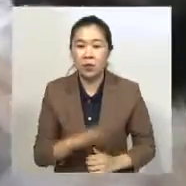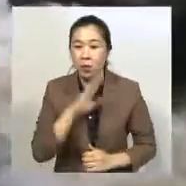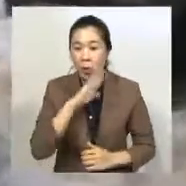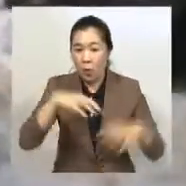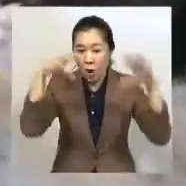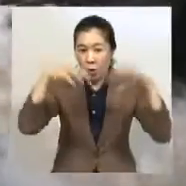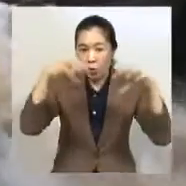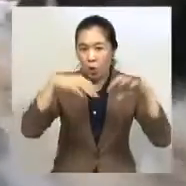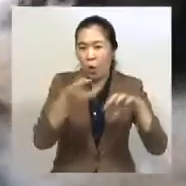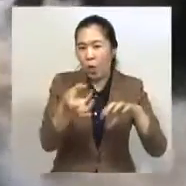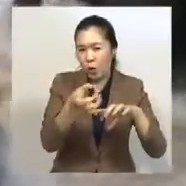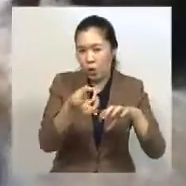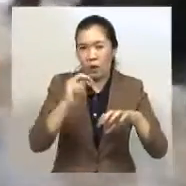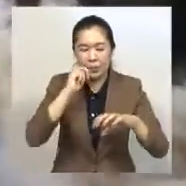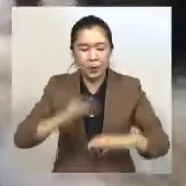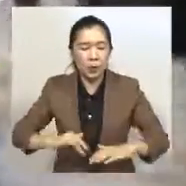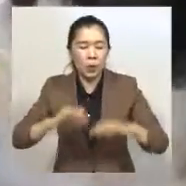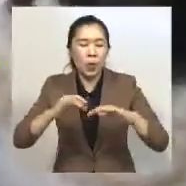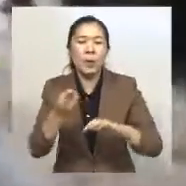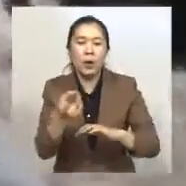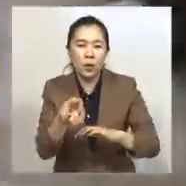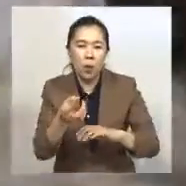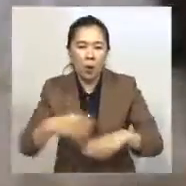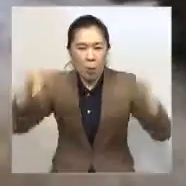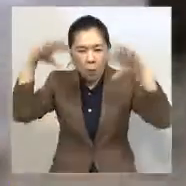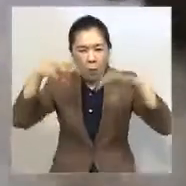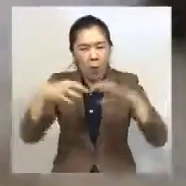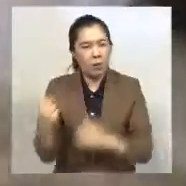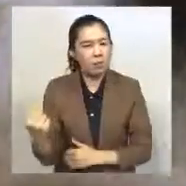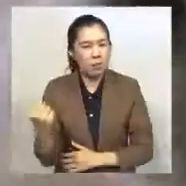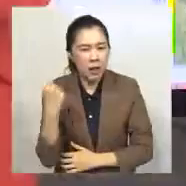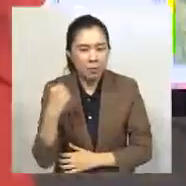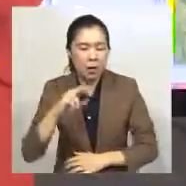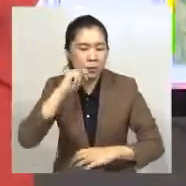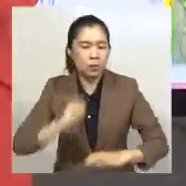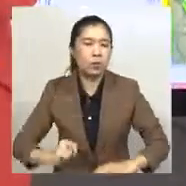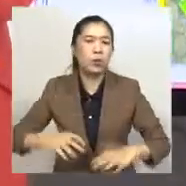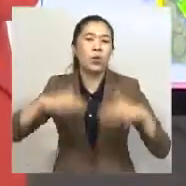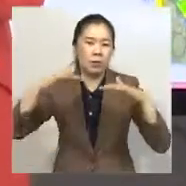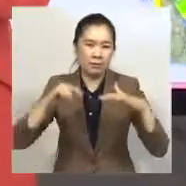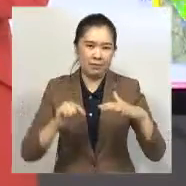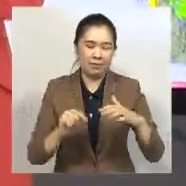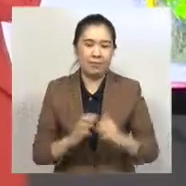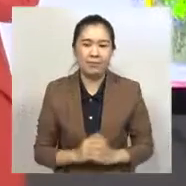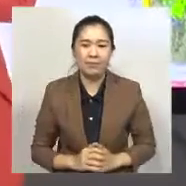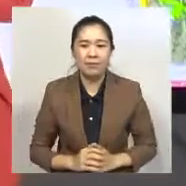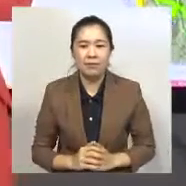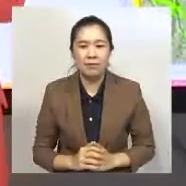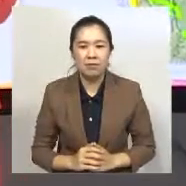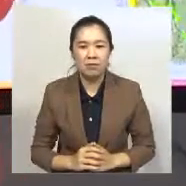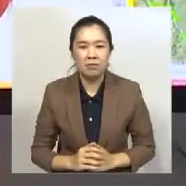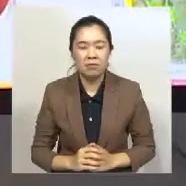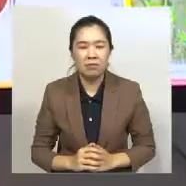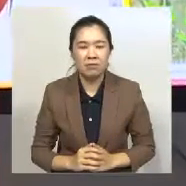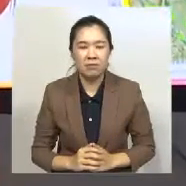ยก็ท่วมน้อยถ้าตกเยอะก็ท่วมเยอะมันจะเป็นลักษณะแบบนี ้ อันนี้เป็นห่วงอยู ่ความรุนแรงของเขาท่านว่าเยอะ